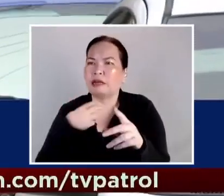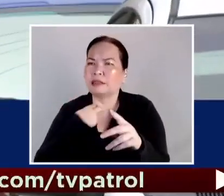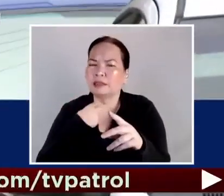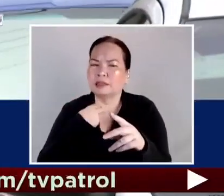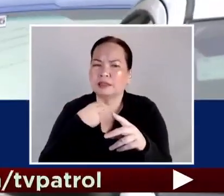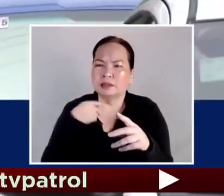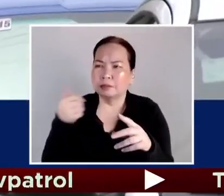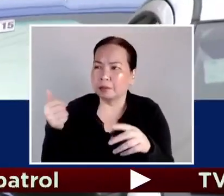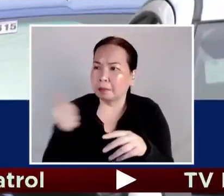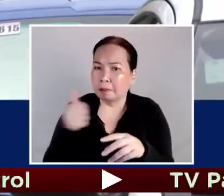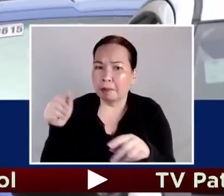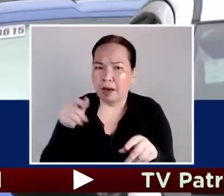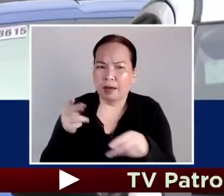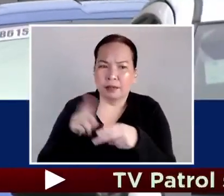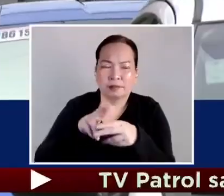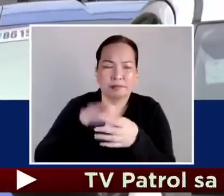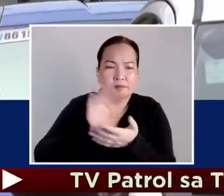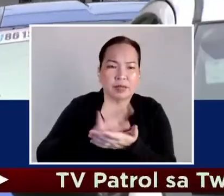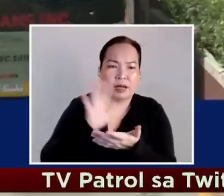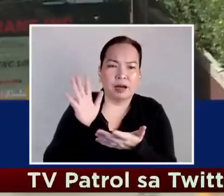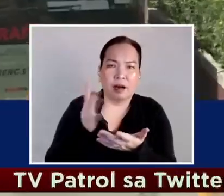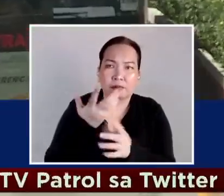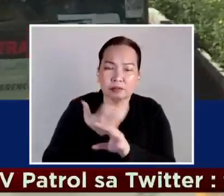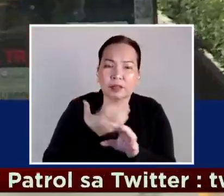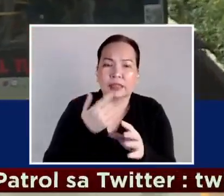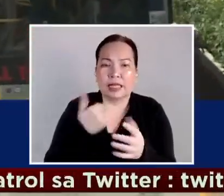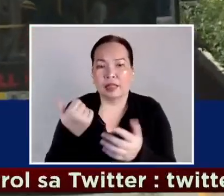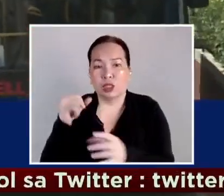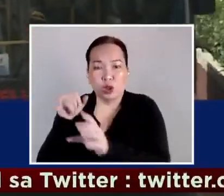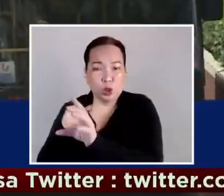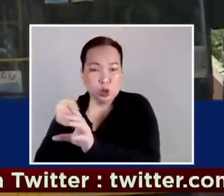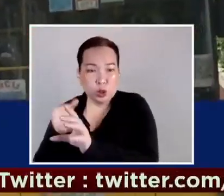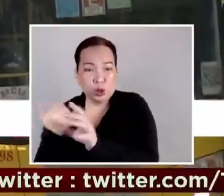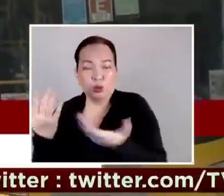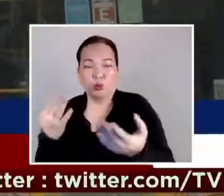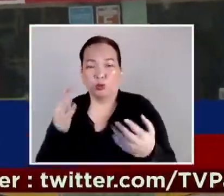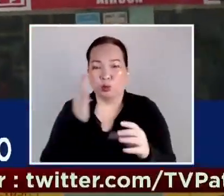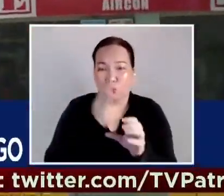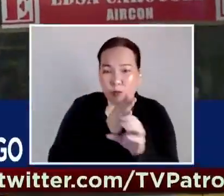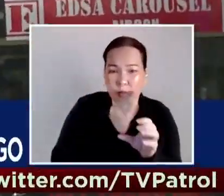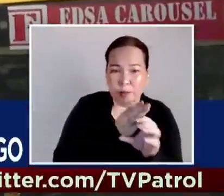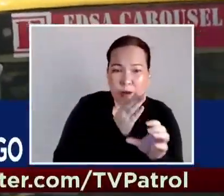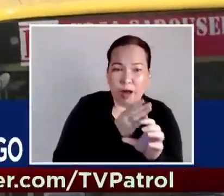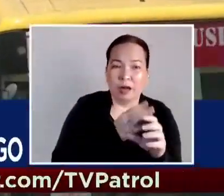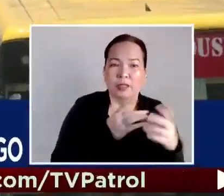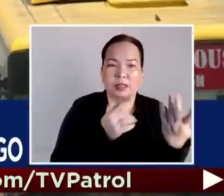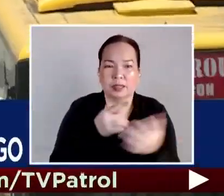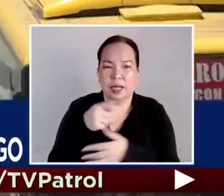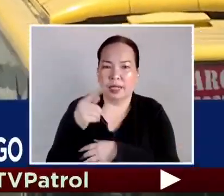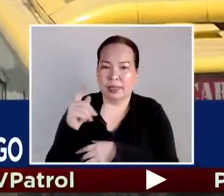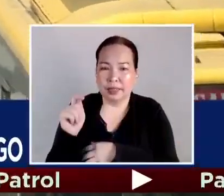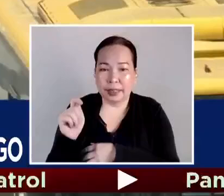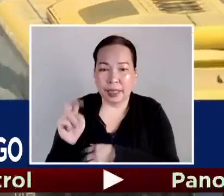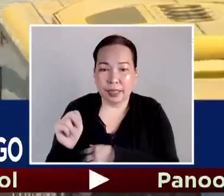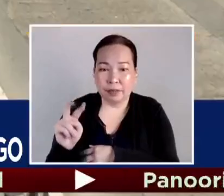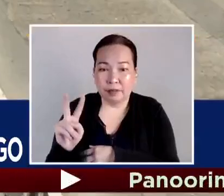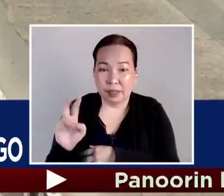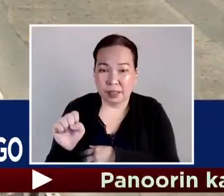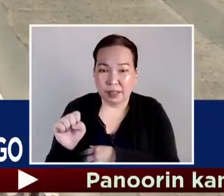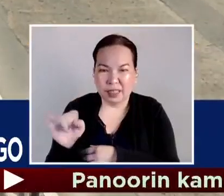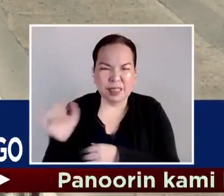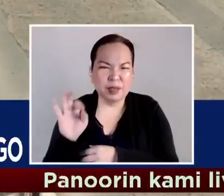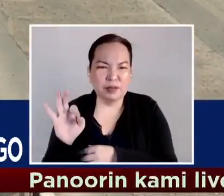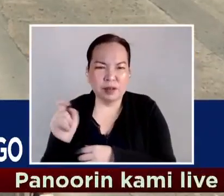pasahero. May nakahain ng petisyon ng jeep, provincial at city bus, at TNVS. Nagpaplano na rin maghain